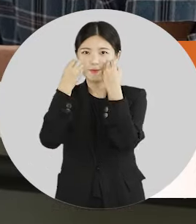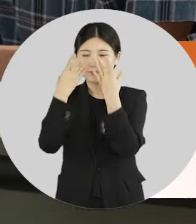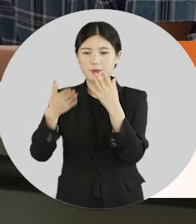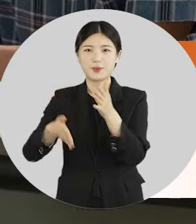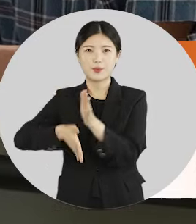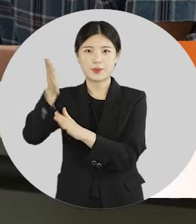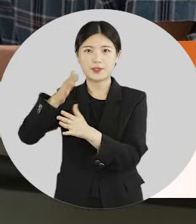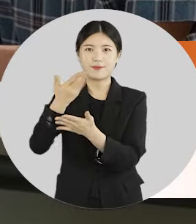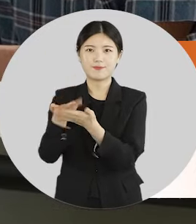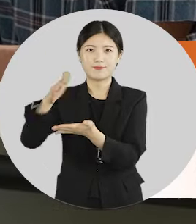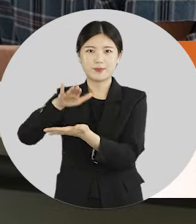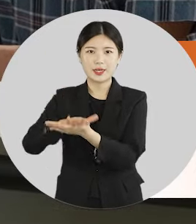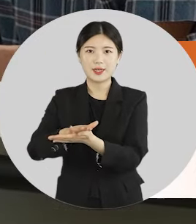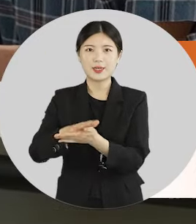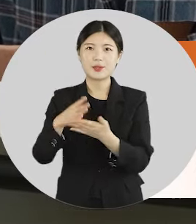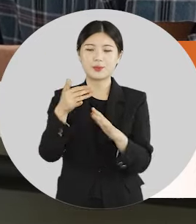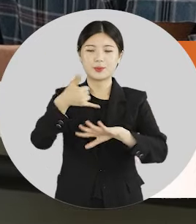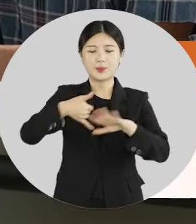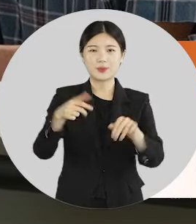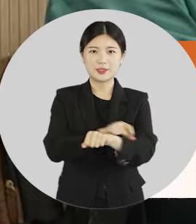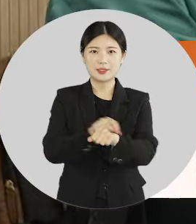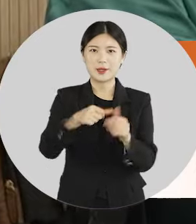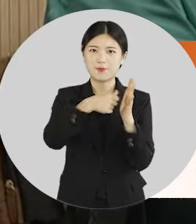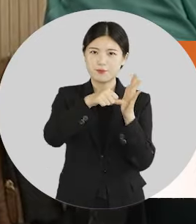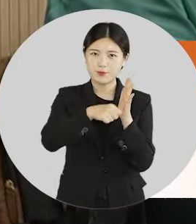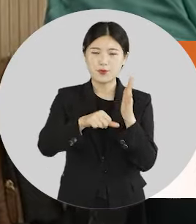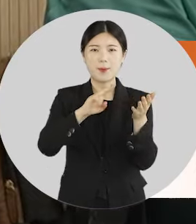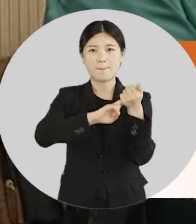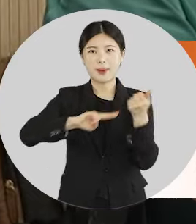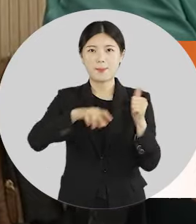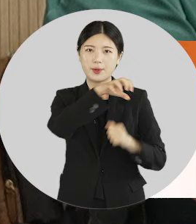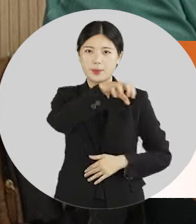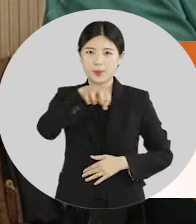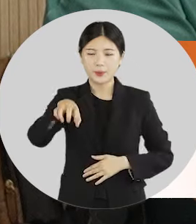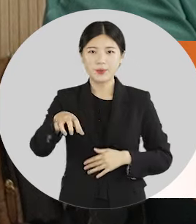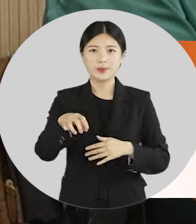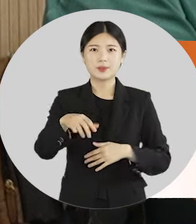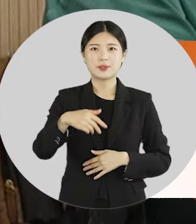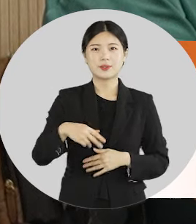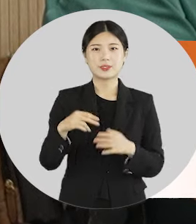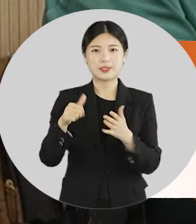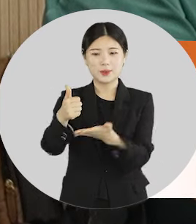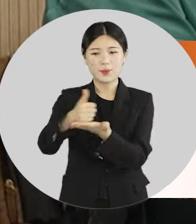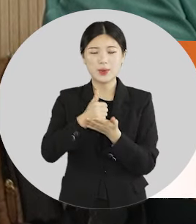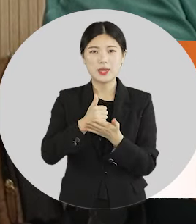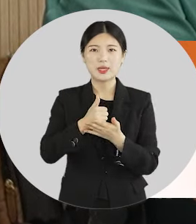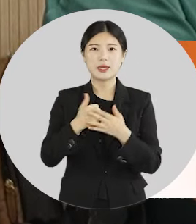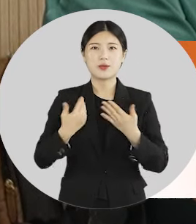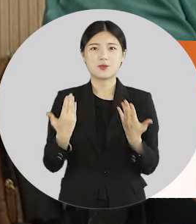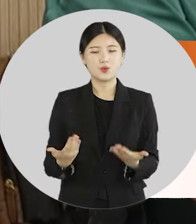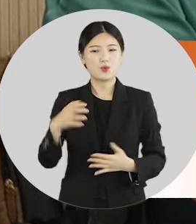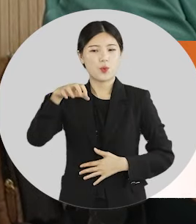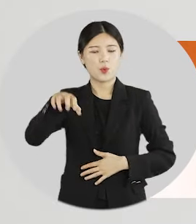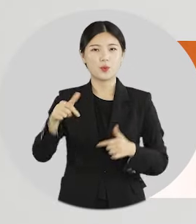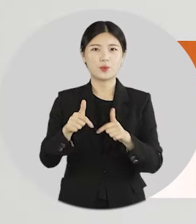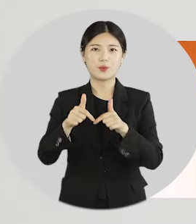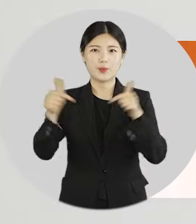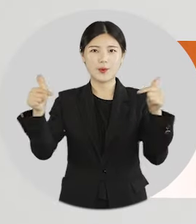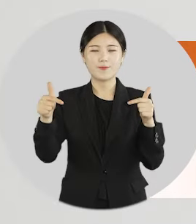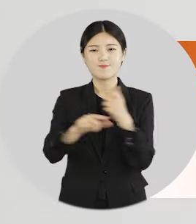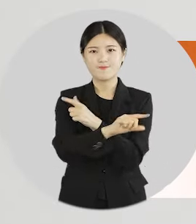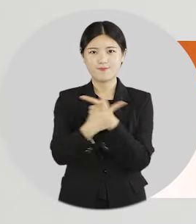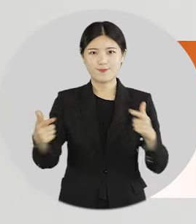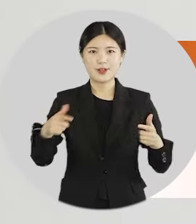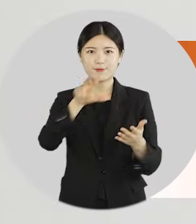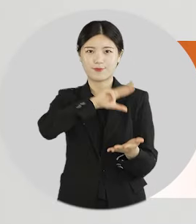첨단 산업단지 유치, 농특산물 및 로컬 상품 판매장 및 이용객 편의 부대시설 확대 등 다섯